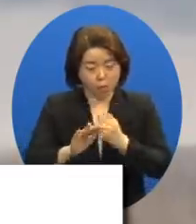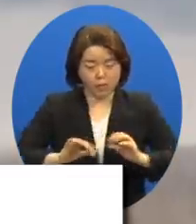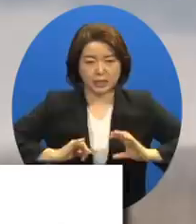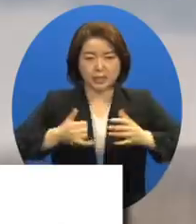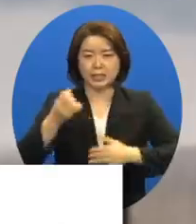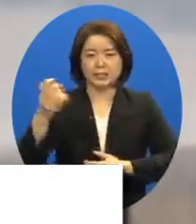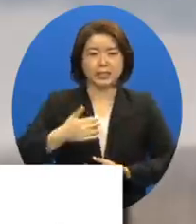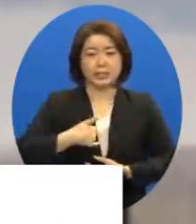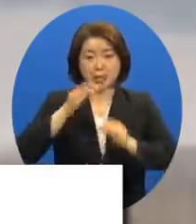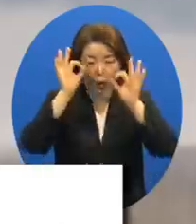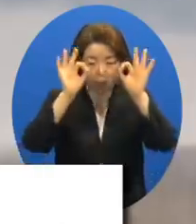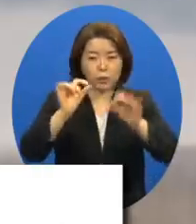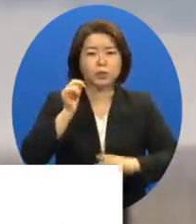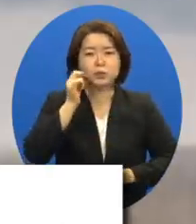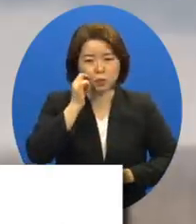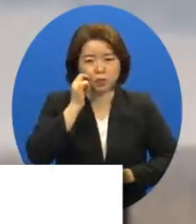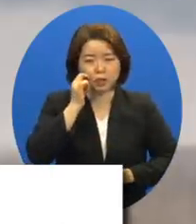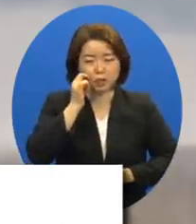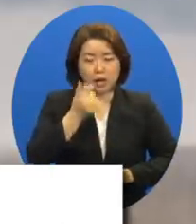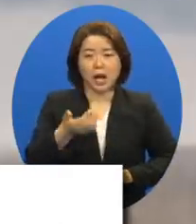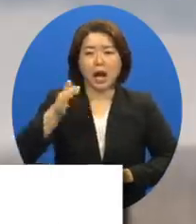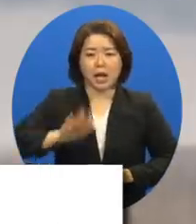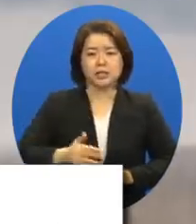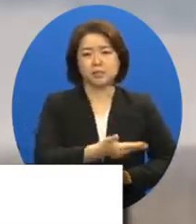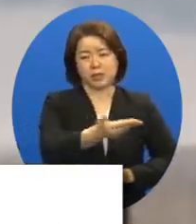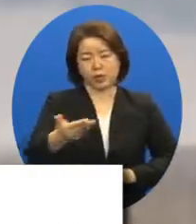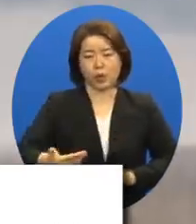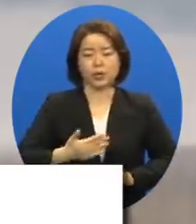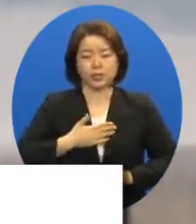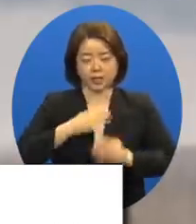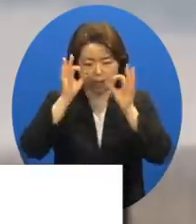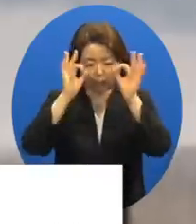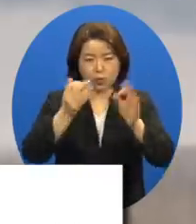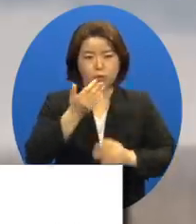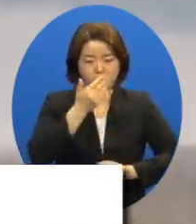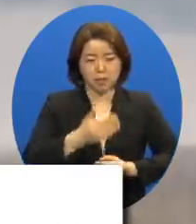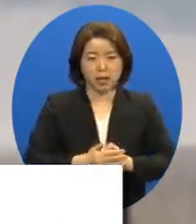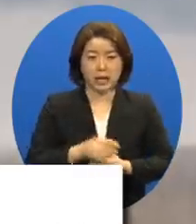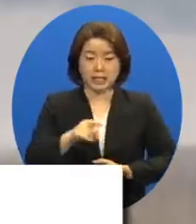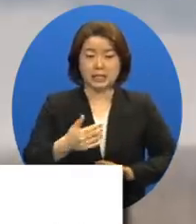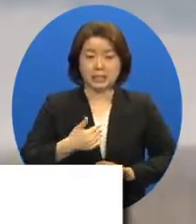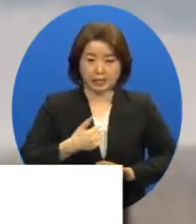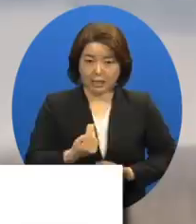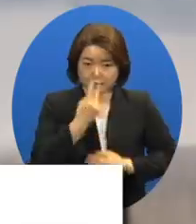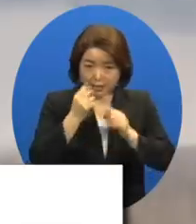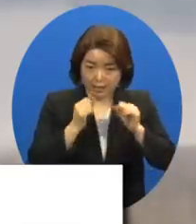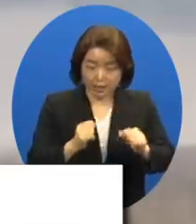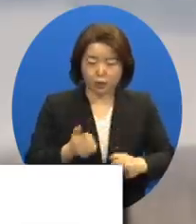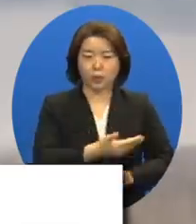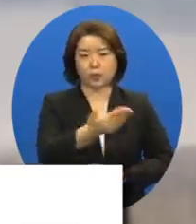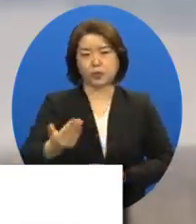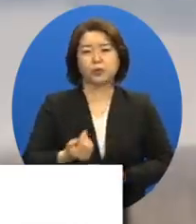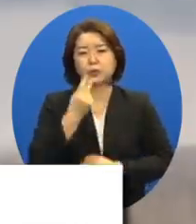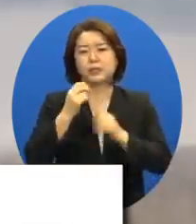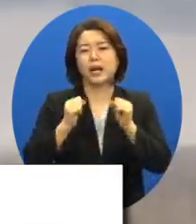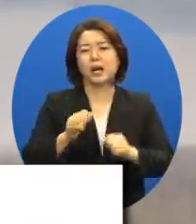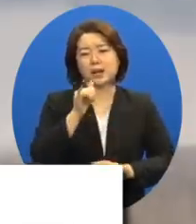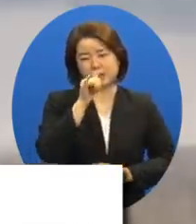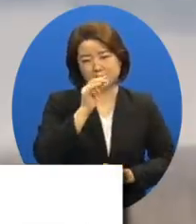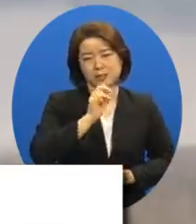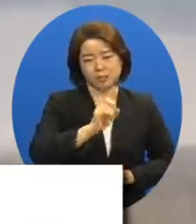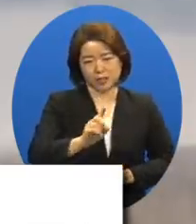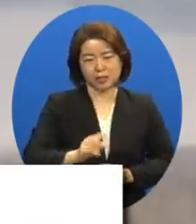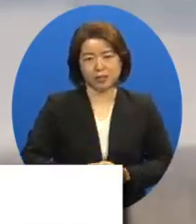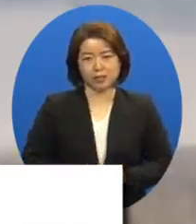나를 보지 못할 것이로되 너희는 나를 보리니 이는 내가 살았고 너희도 살아 있겠습니다